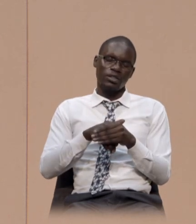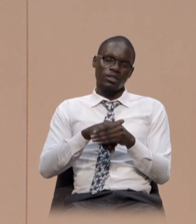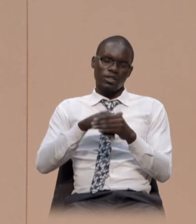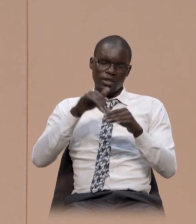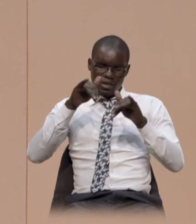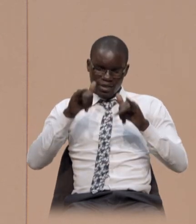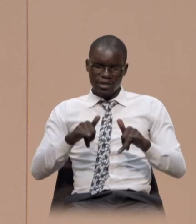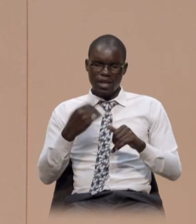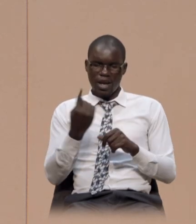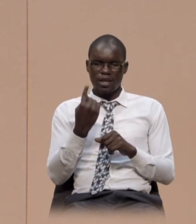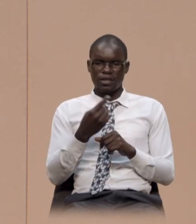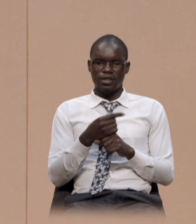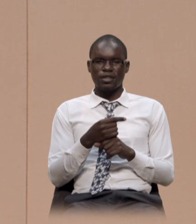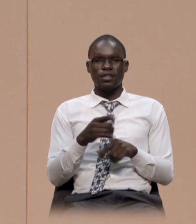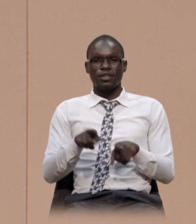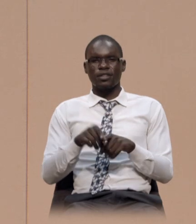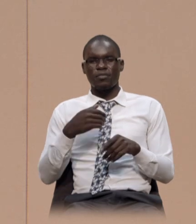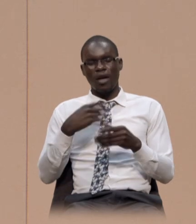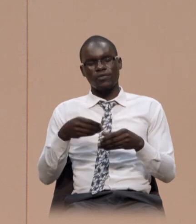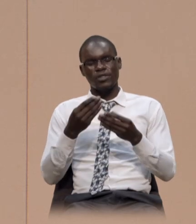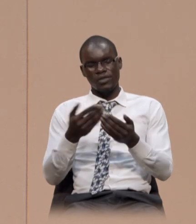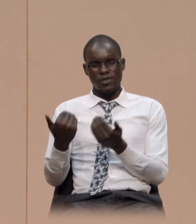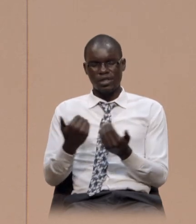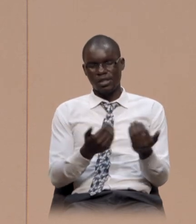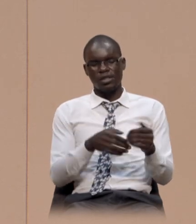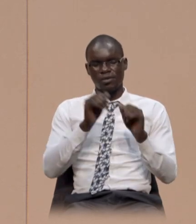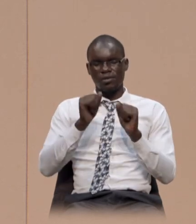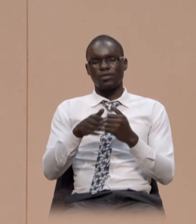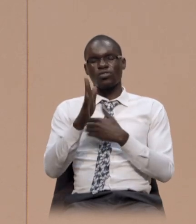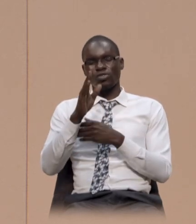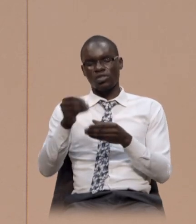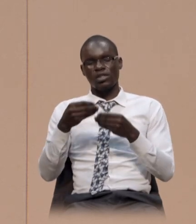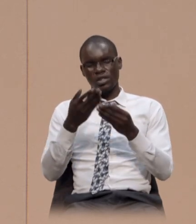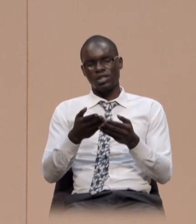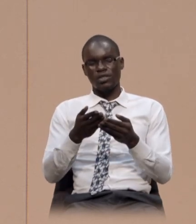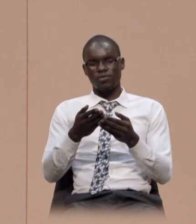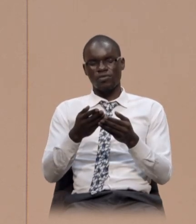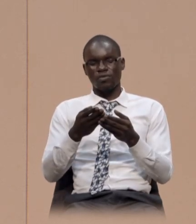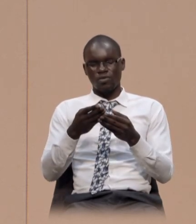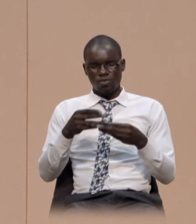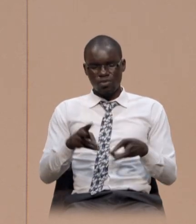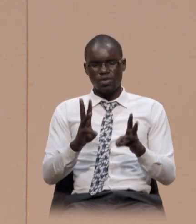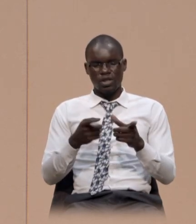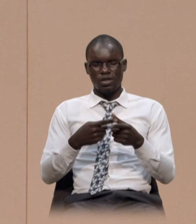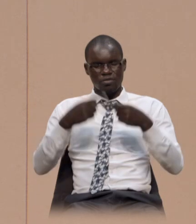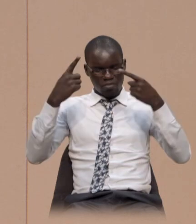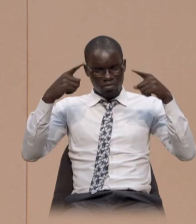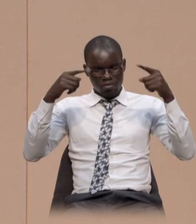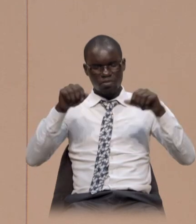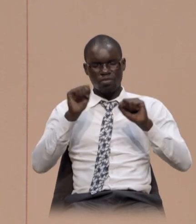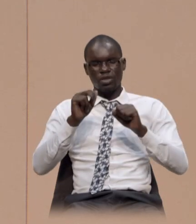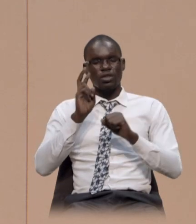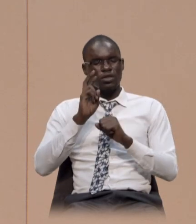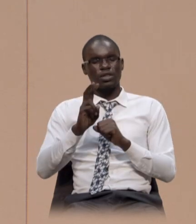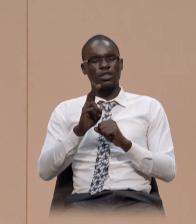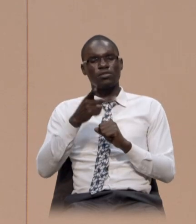peke yao. Umewatunukia na watoto. Mungu wapatie njia ili waweze kufaulu. Tazama